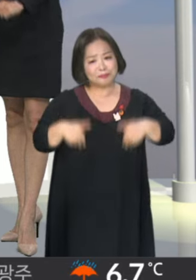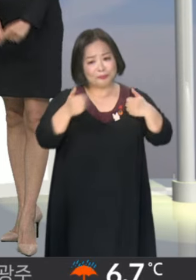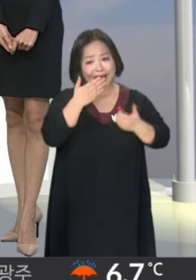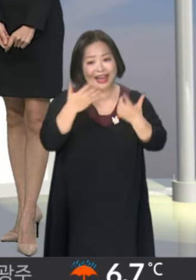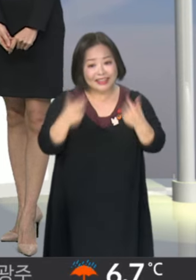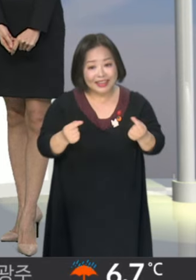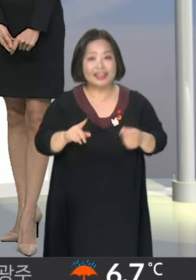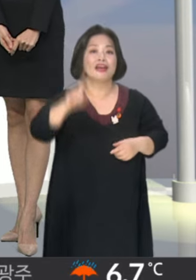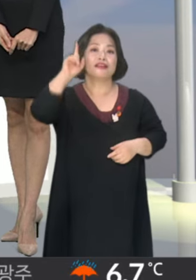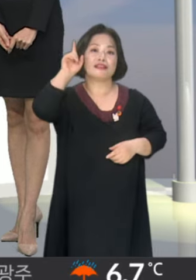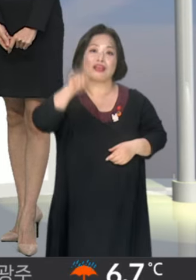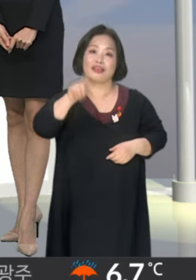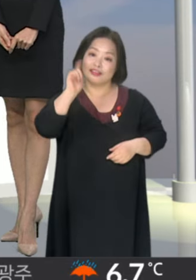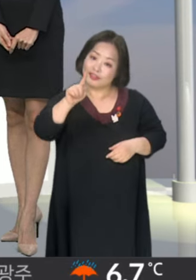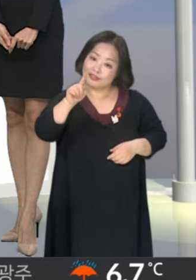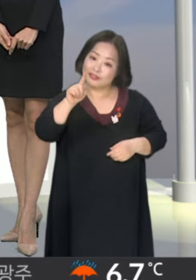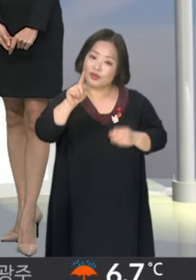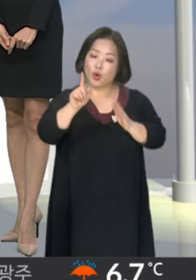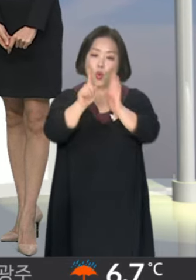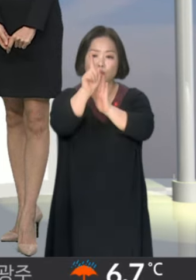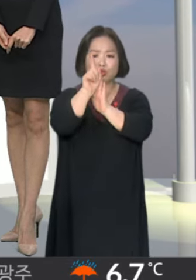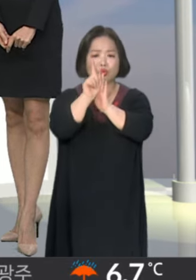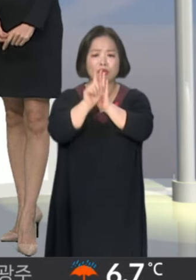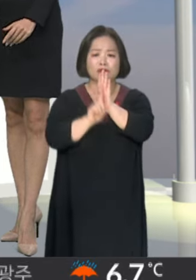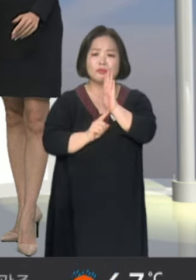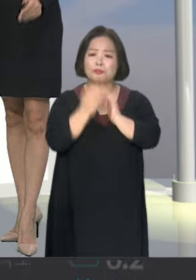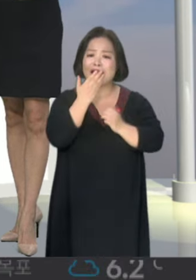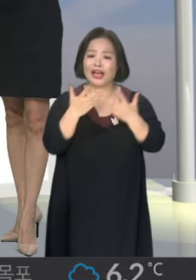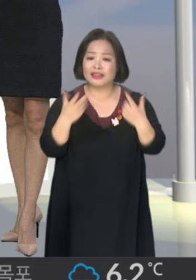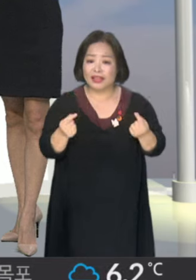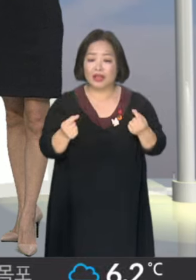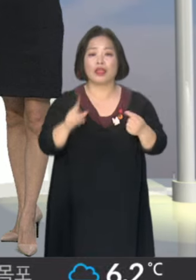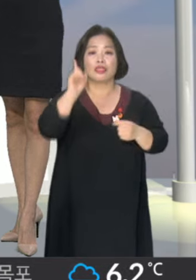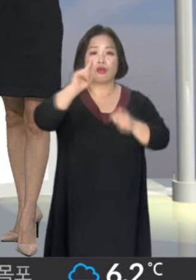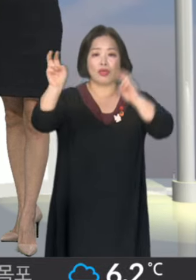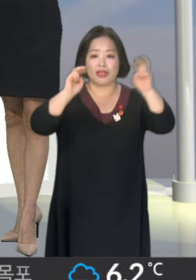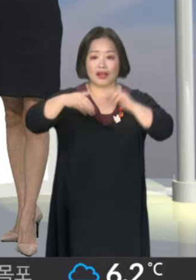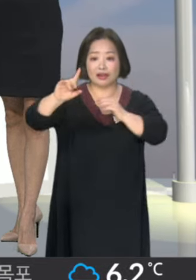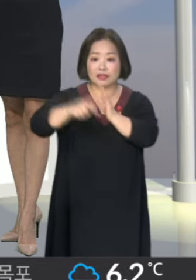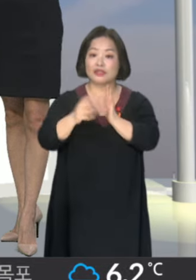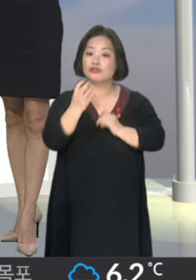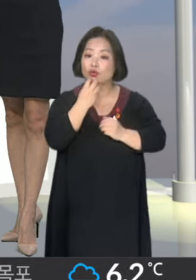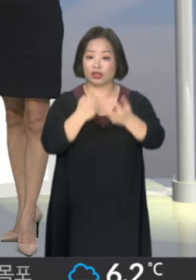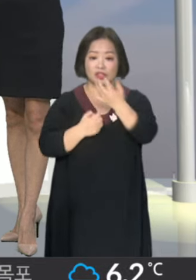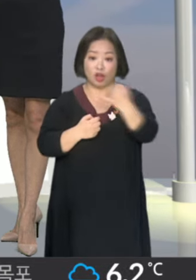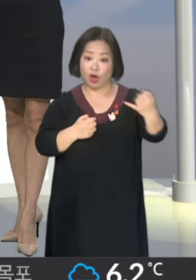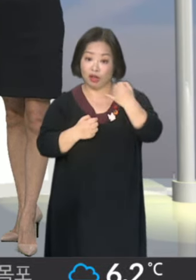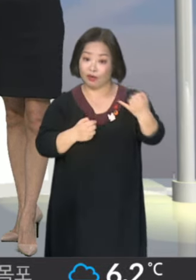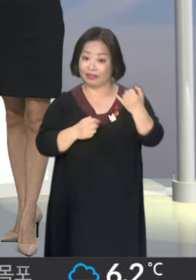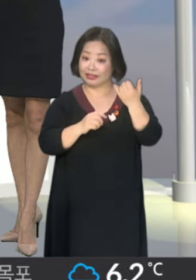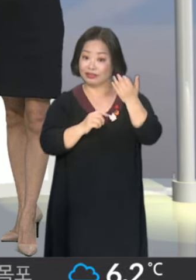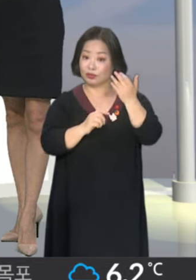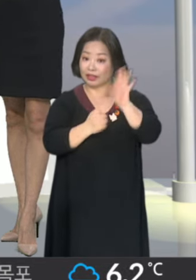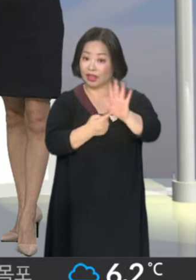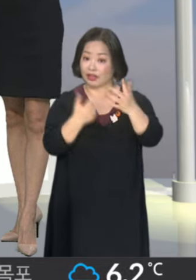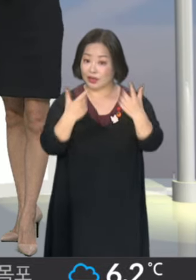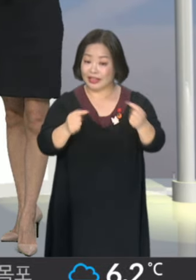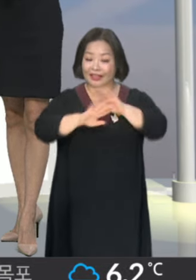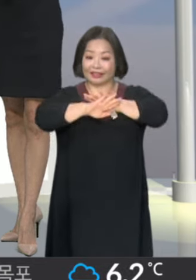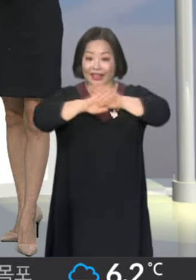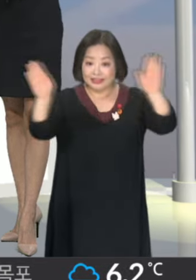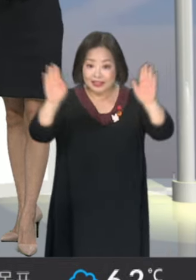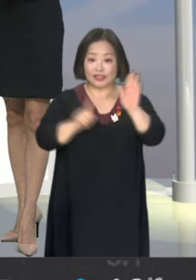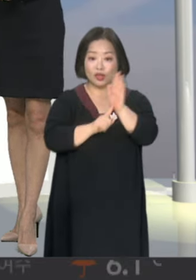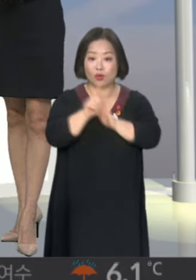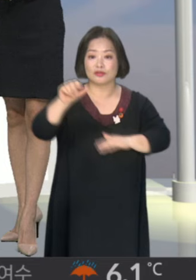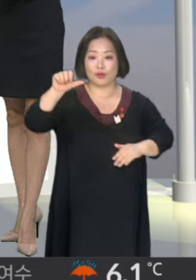이어졌는데요. 내일은 오늘보다는 기온이 다소 낮아지겠습니다. 내일 출근길 서울은 영하권으로 시작하겠고요. 한낮에는